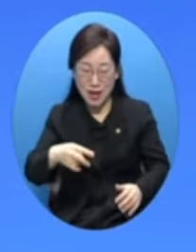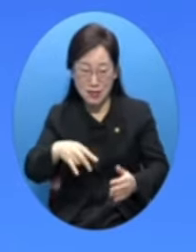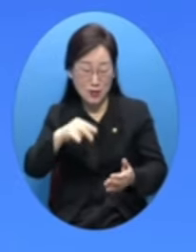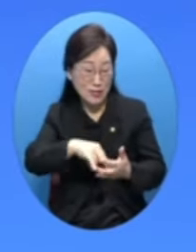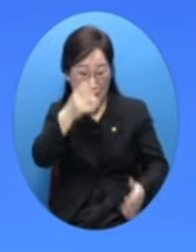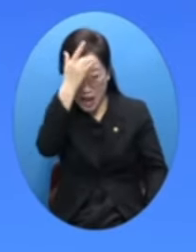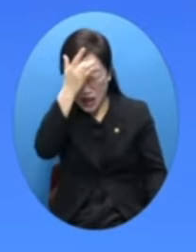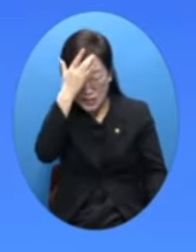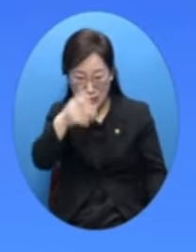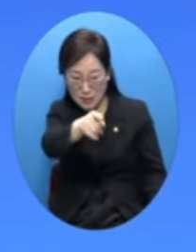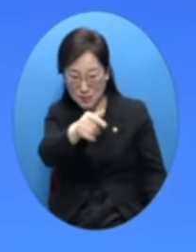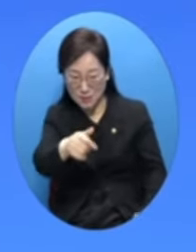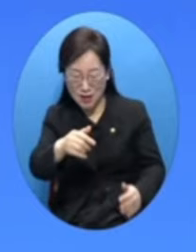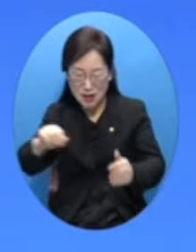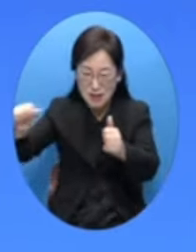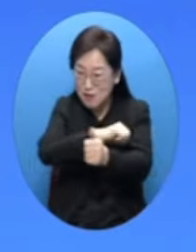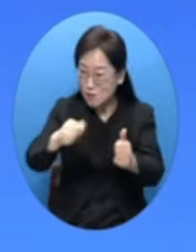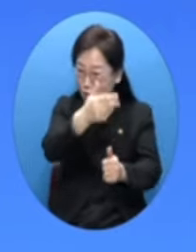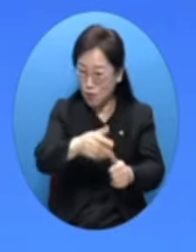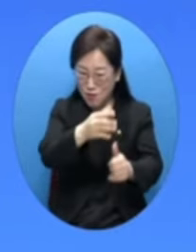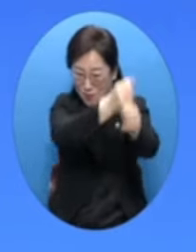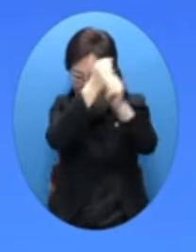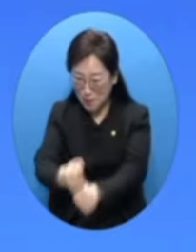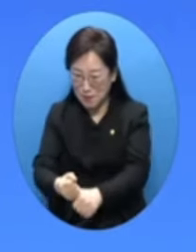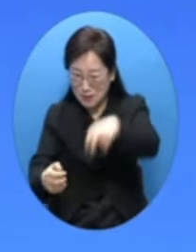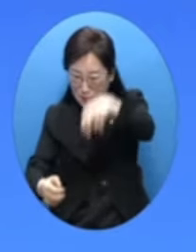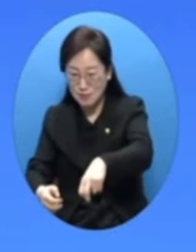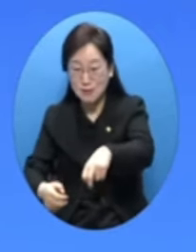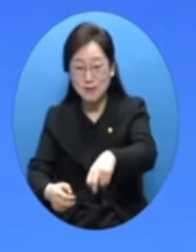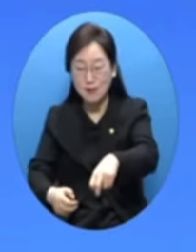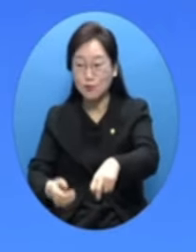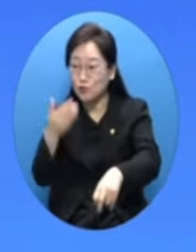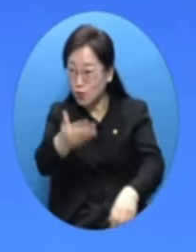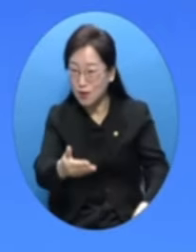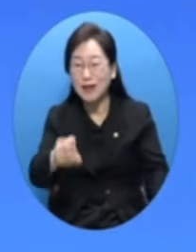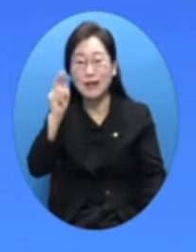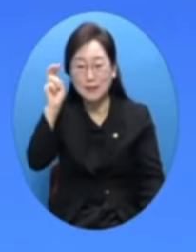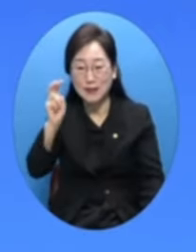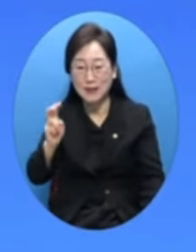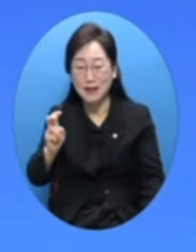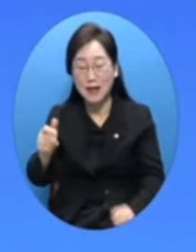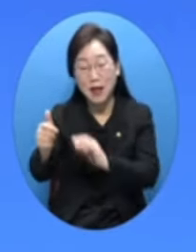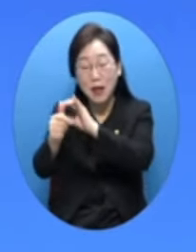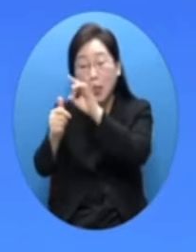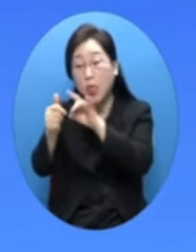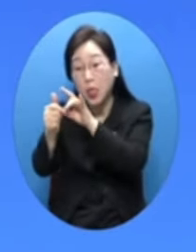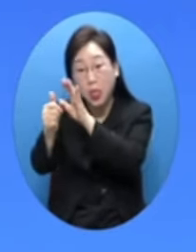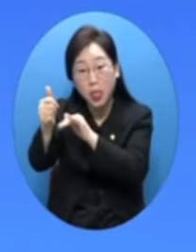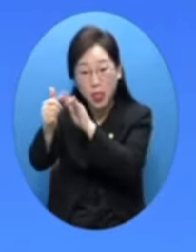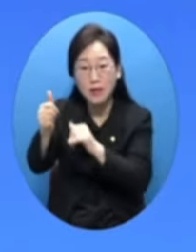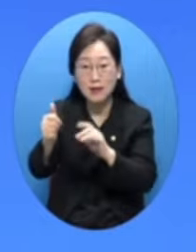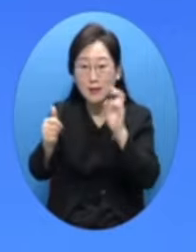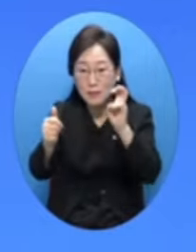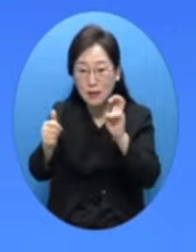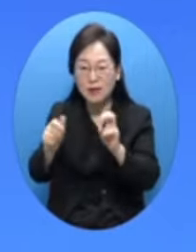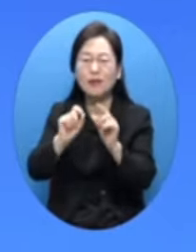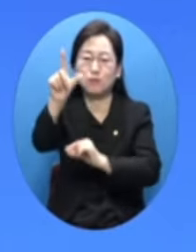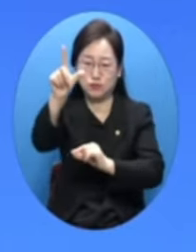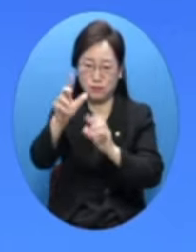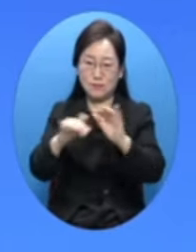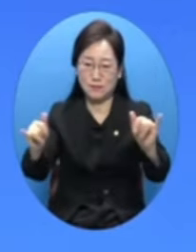두들겨 패겠습니다. 무릎을 꿇리겠습니다. 그럴 겁니다. 아청꾼들은 그러고도 남아요. 요즘 대부분